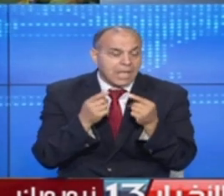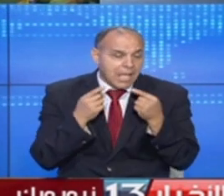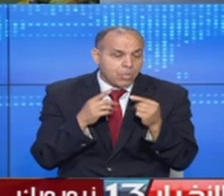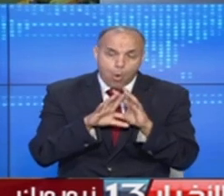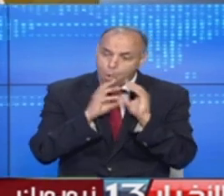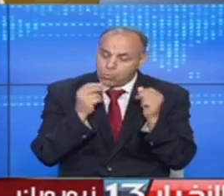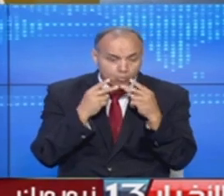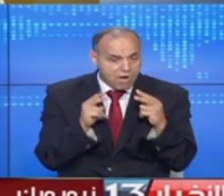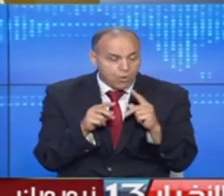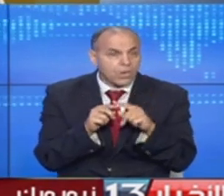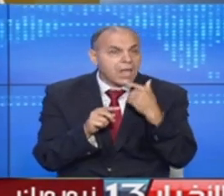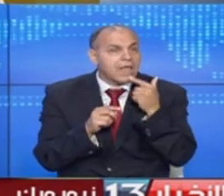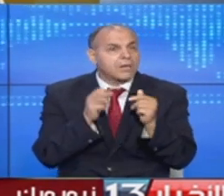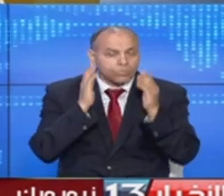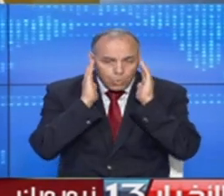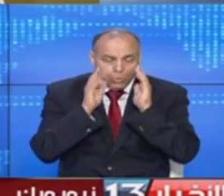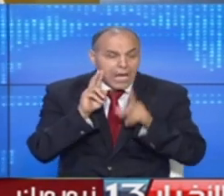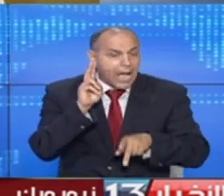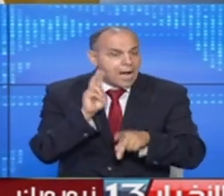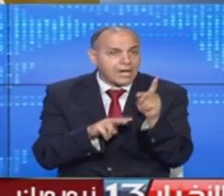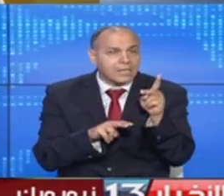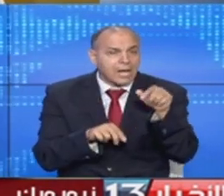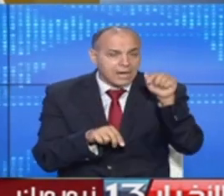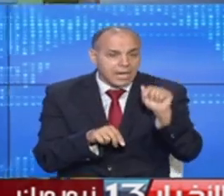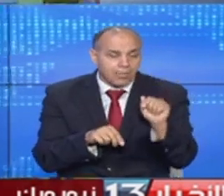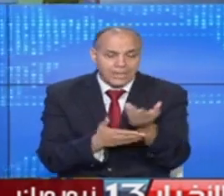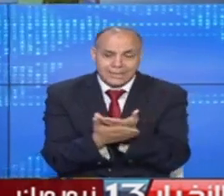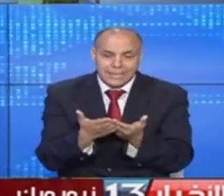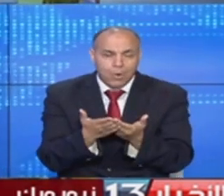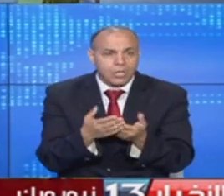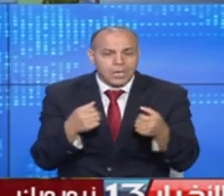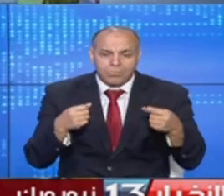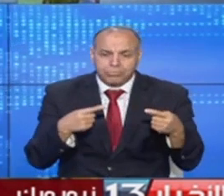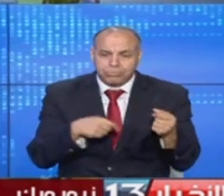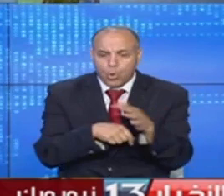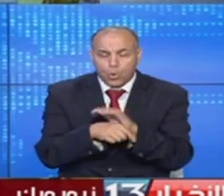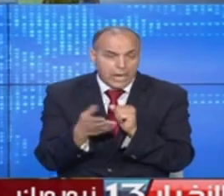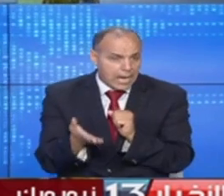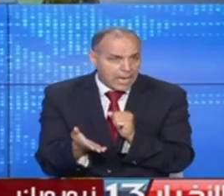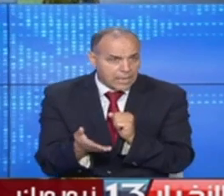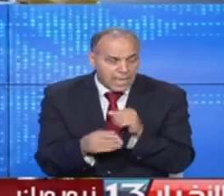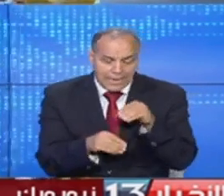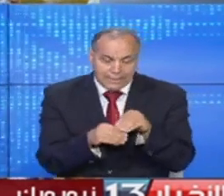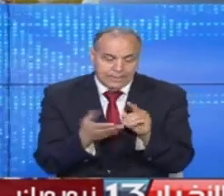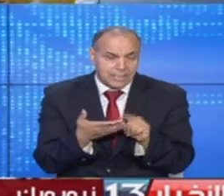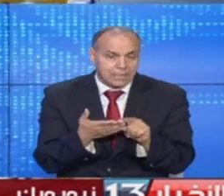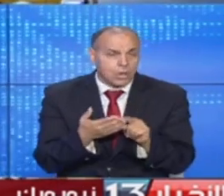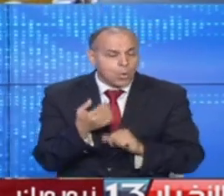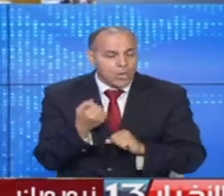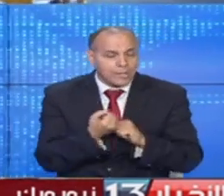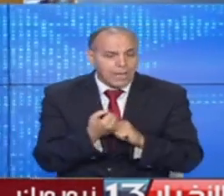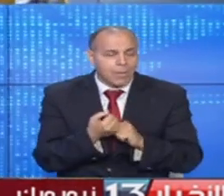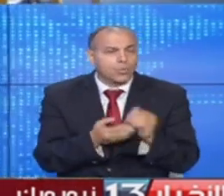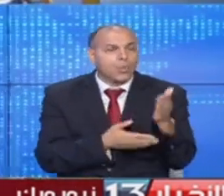جميعهم وفي حين سيركز اغلبهم على ضروره التعاون لمحاربه تبعات كورونا الاقتصاديه ودعم الدول